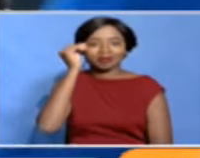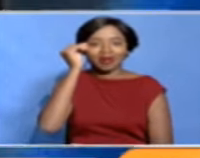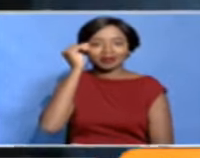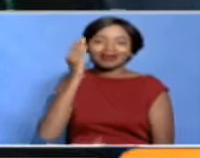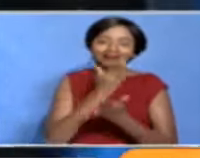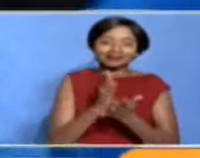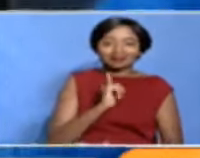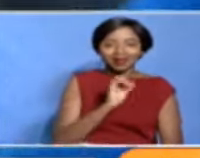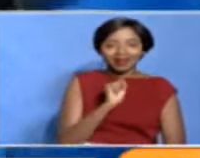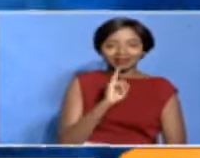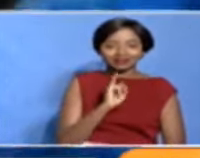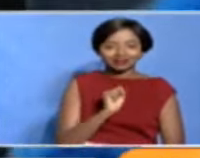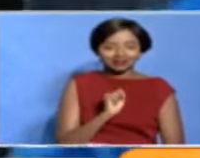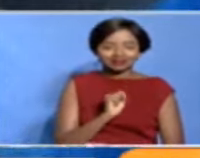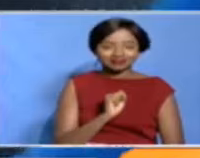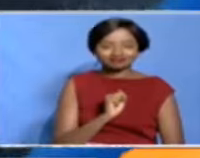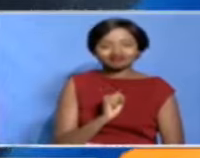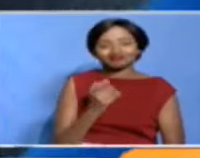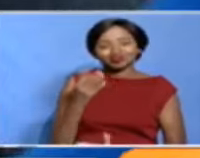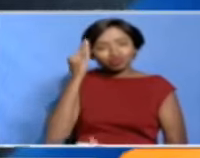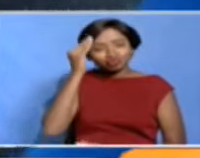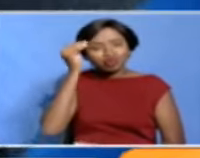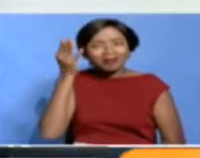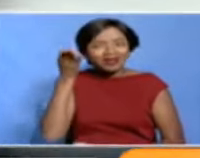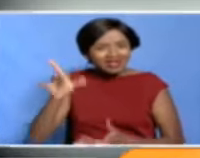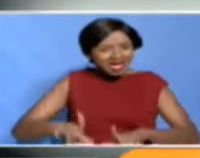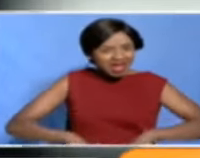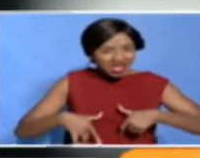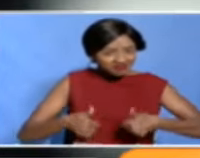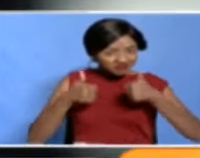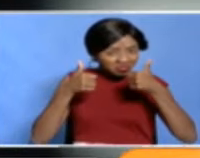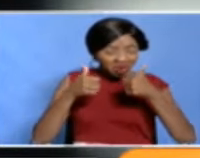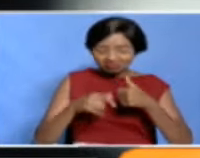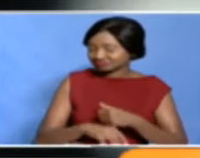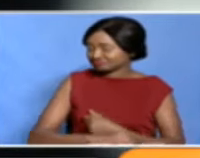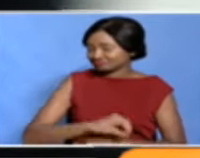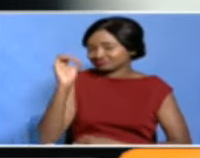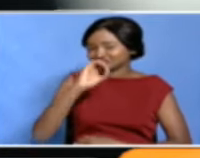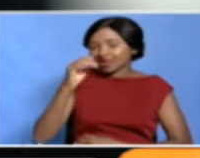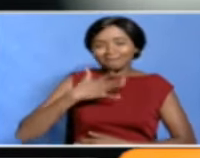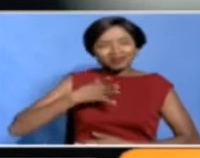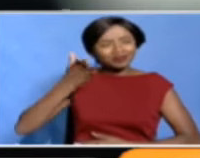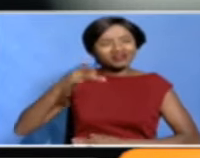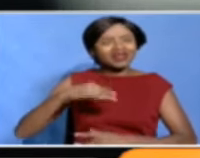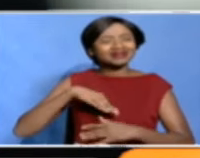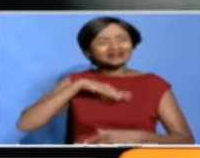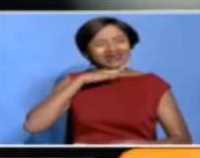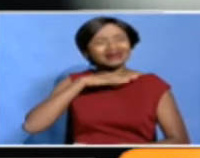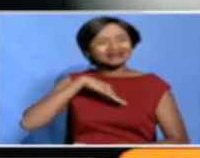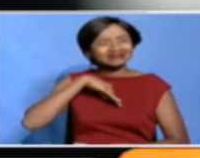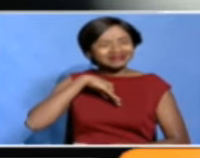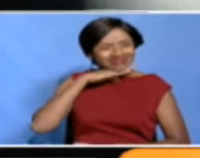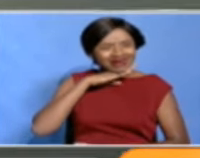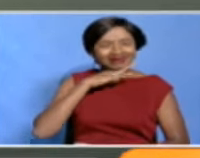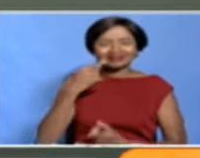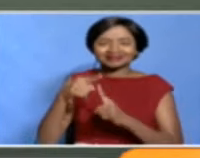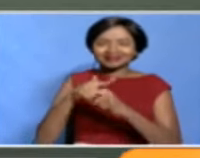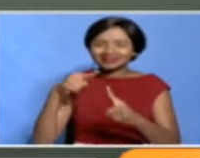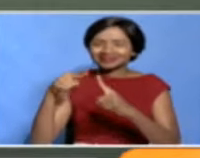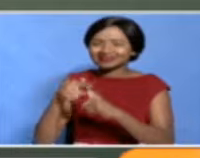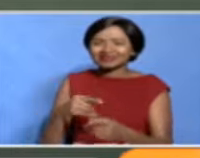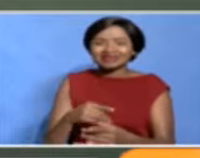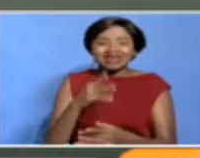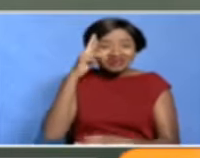ISIS. So Somalia life yake iko mzuri, si poa sana. Huko watu wanauawa, kuliwa, watu wanauliwa bure